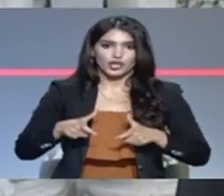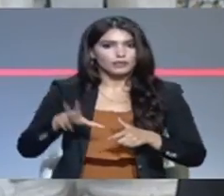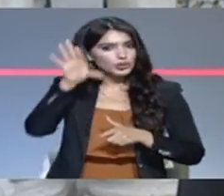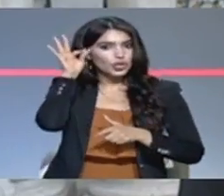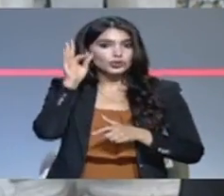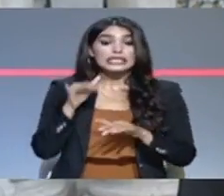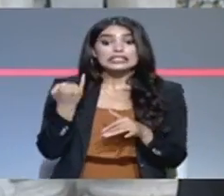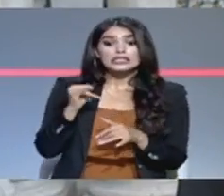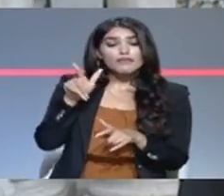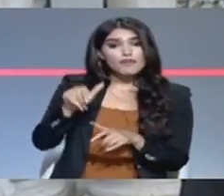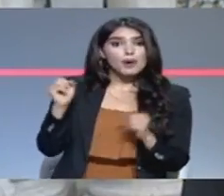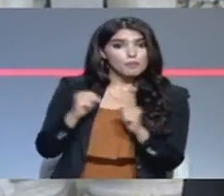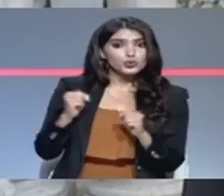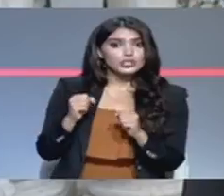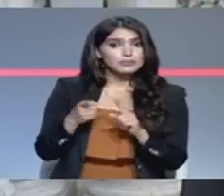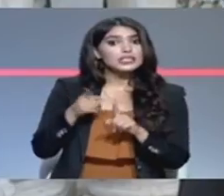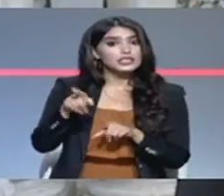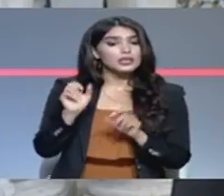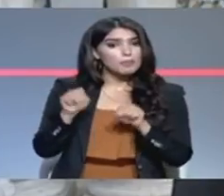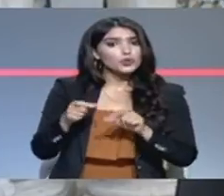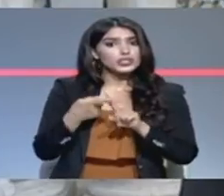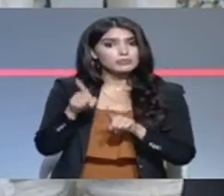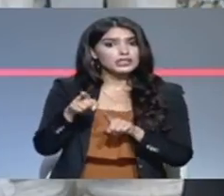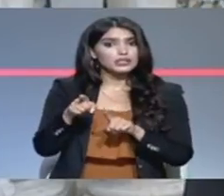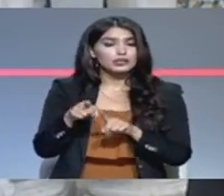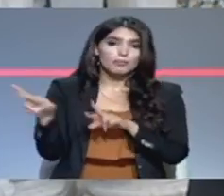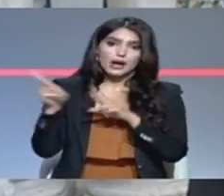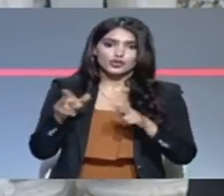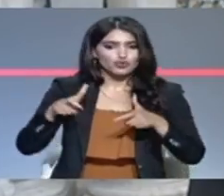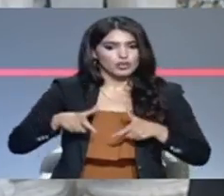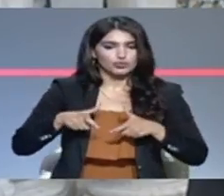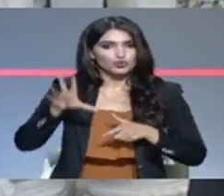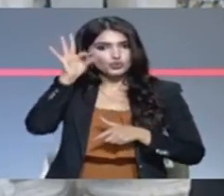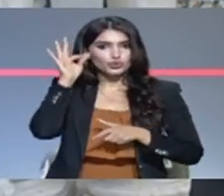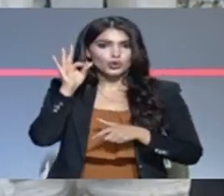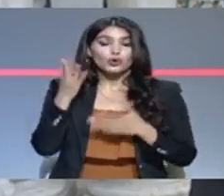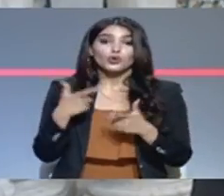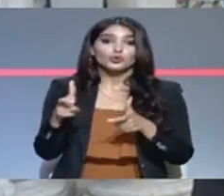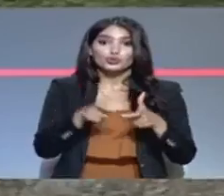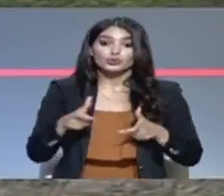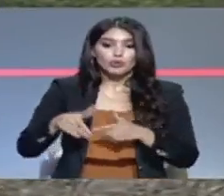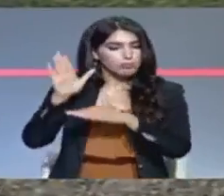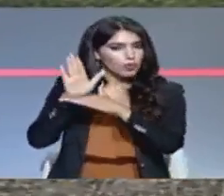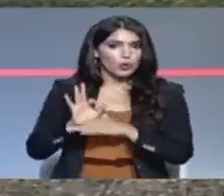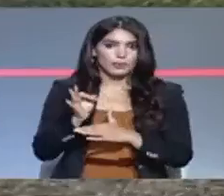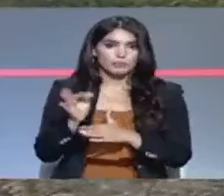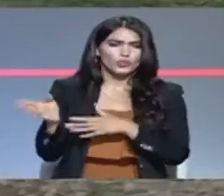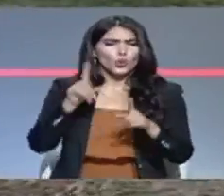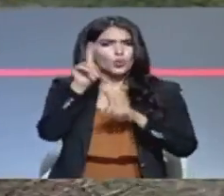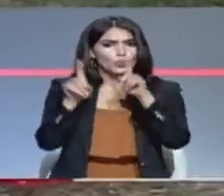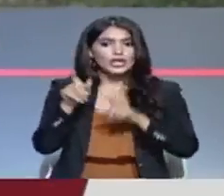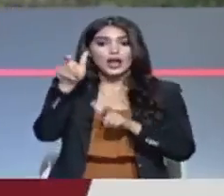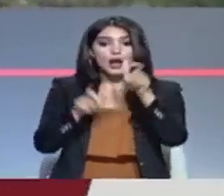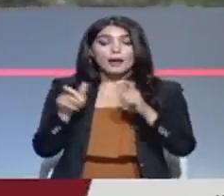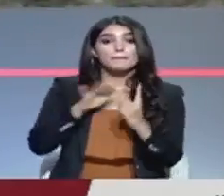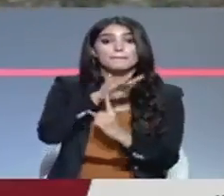كان ثم إمكانية أنه يمشوا في ظرف 4-5 أيام يسترجعوا قطعنا، كان شيء القطع هي مؤمنة. تساؤلات نشطاء